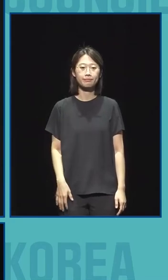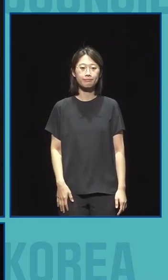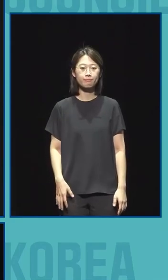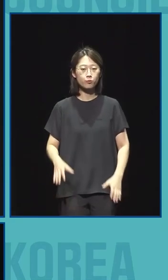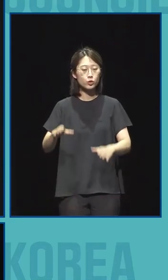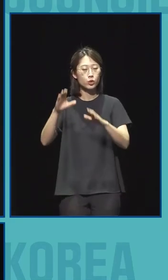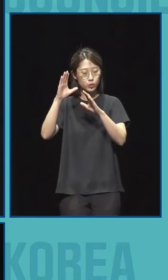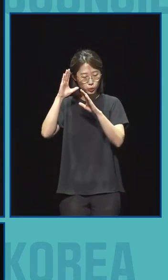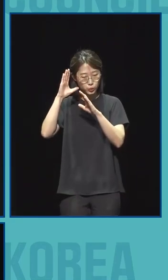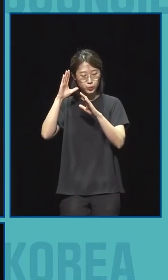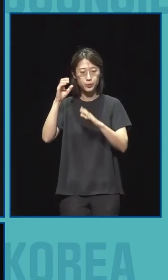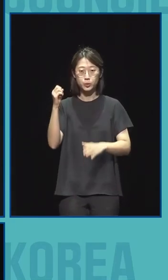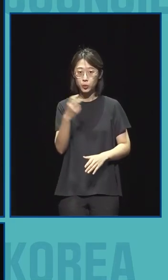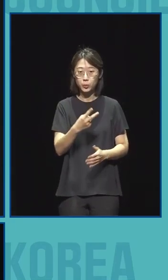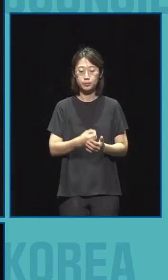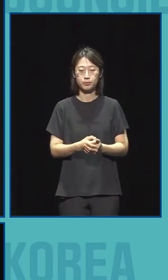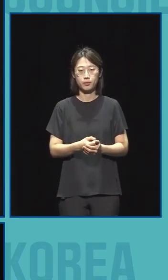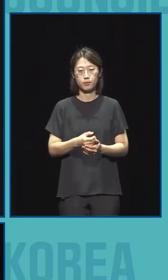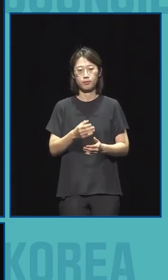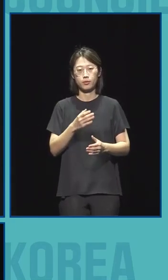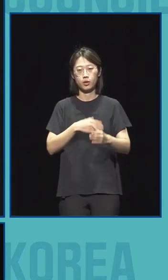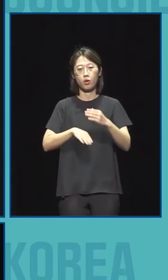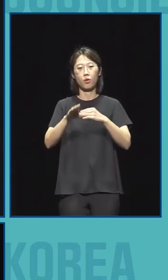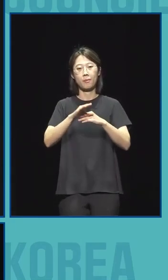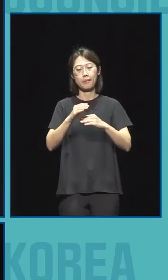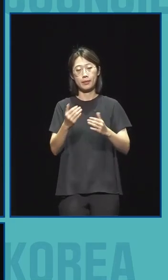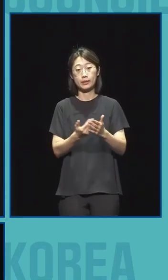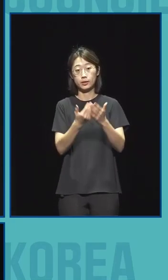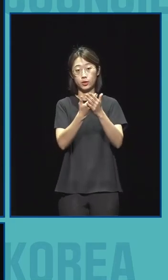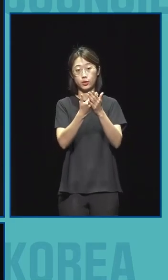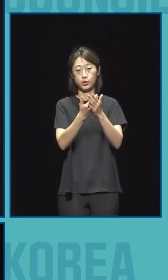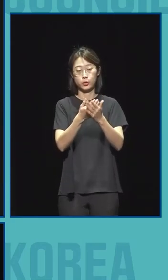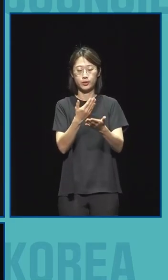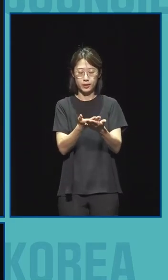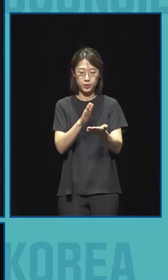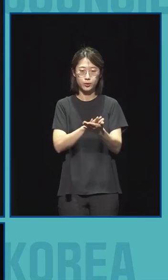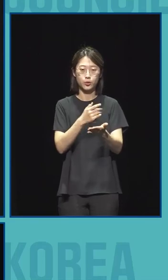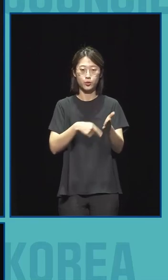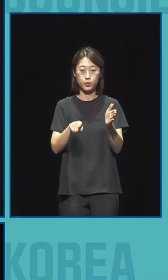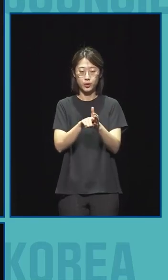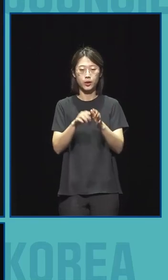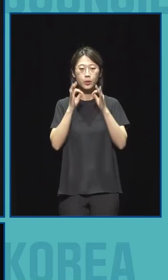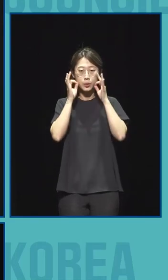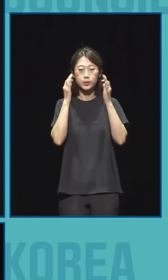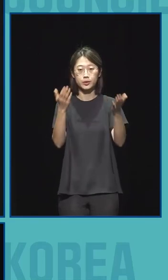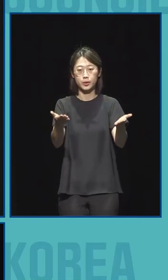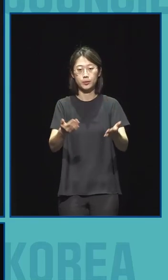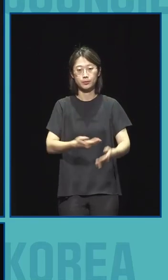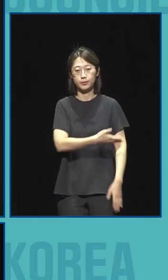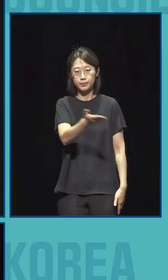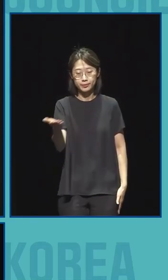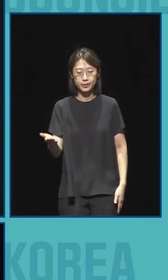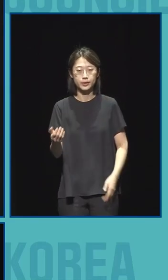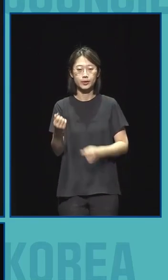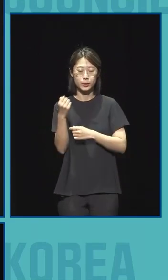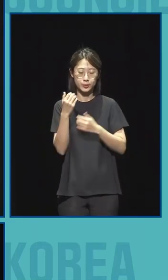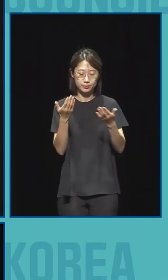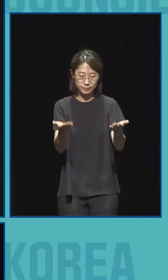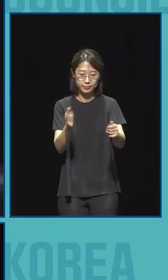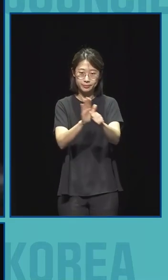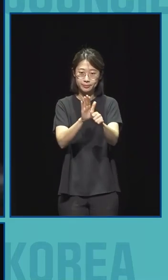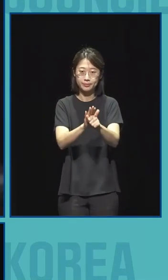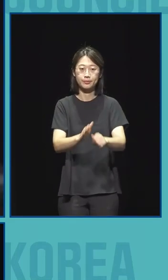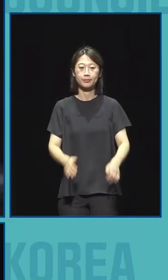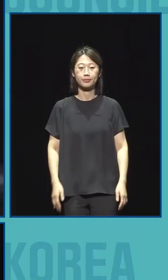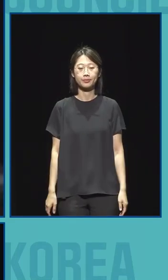귀 기울이면서 보다 나은 방향으로 개선하도록 하겠습니다 예술인 여러분들을 응원합니다 감사합니다